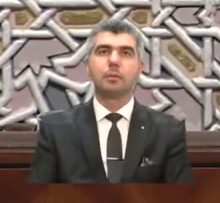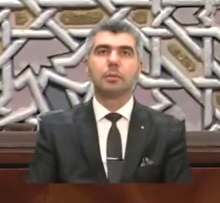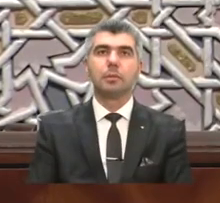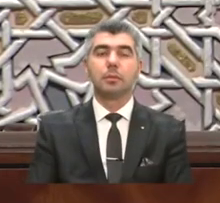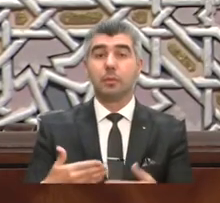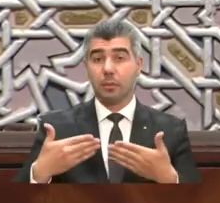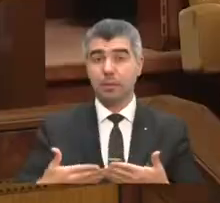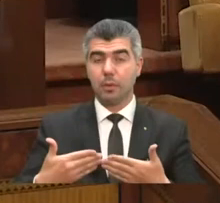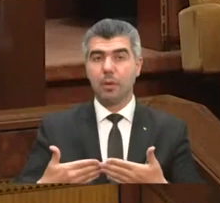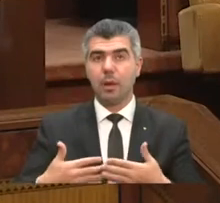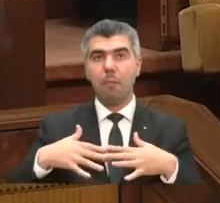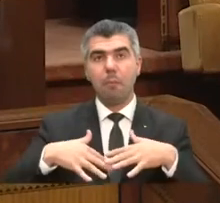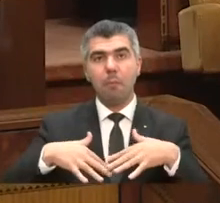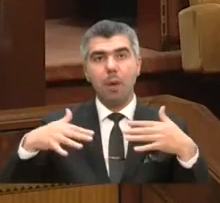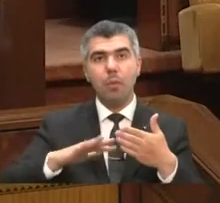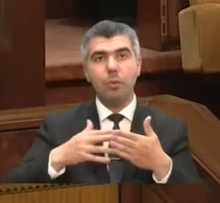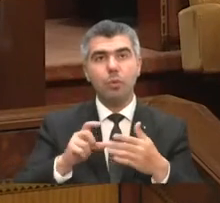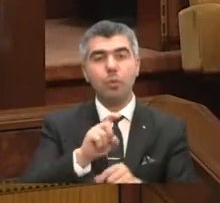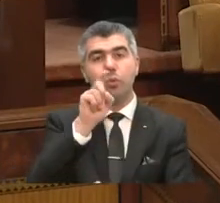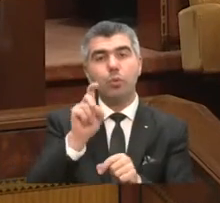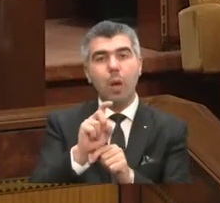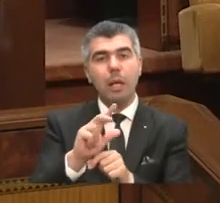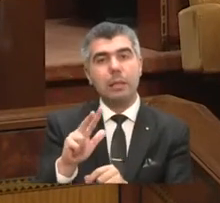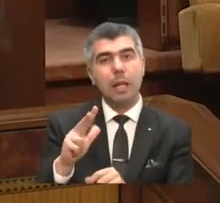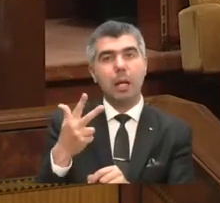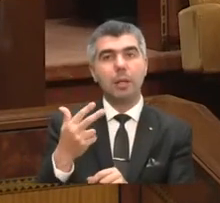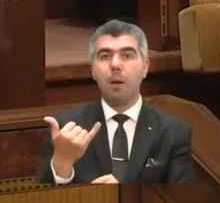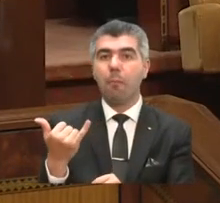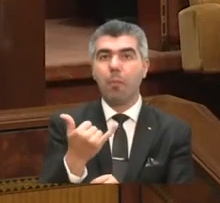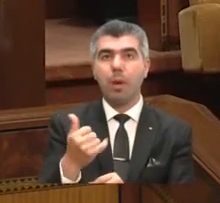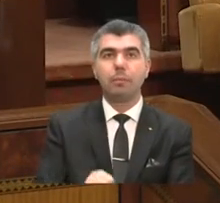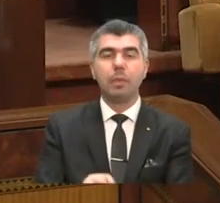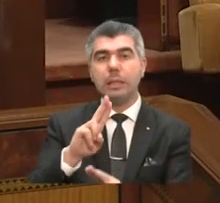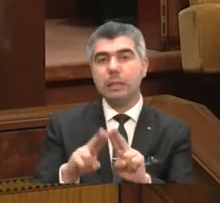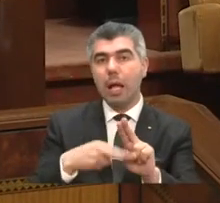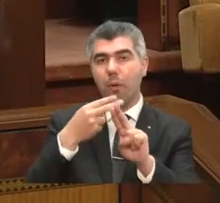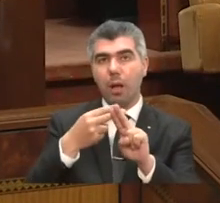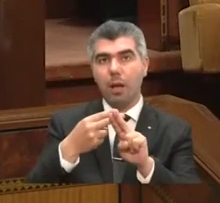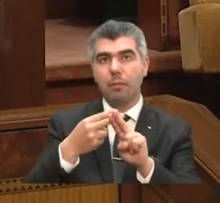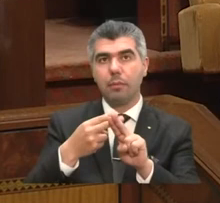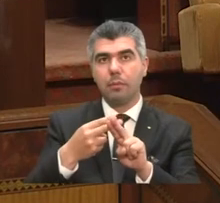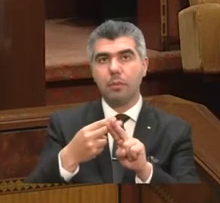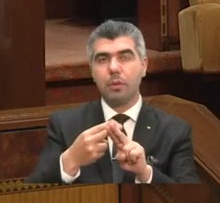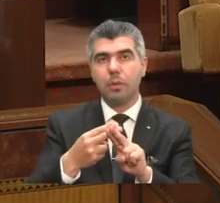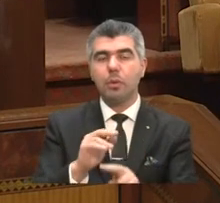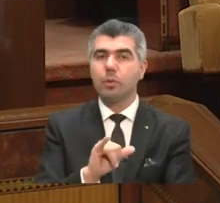هنا كانوا بأمة وطاروا ثلاثة أولاد جد مهمين، ولكن الجواب ما